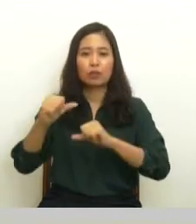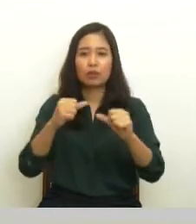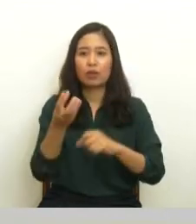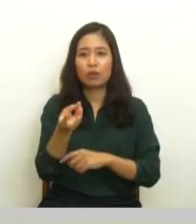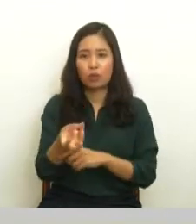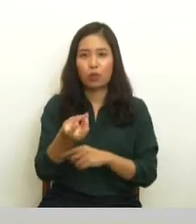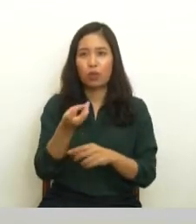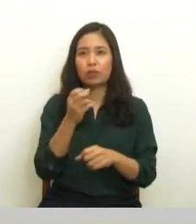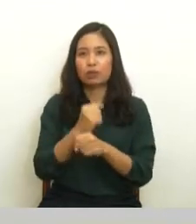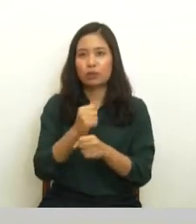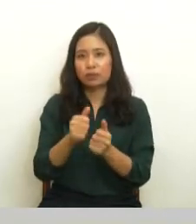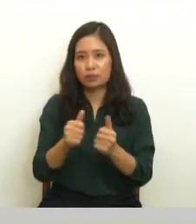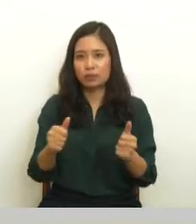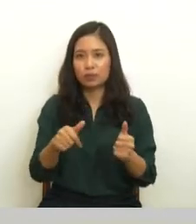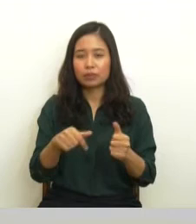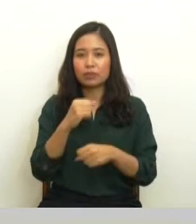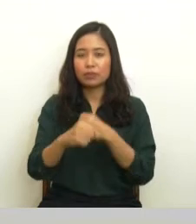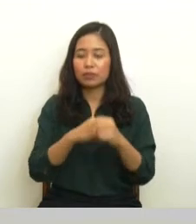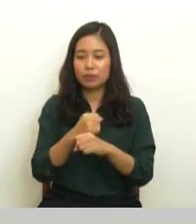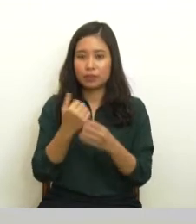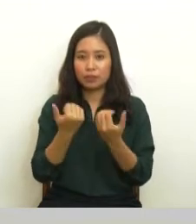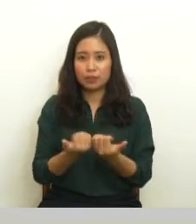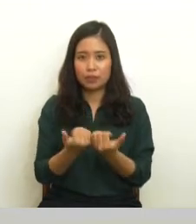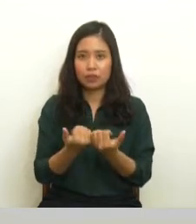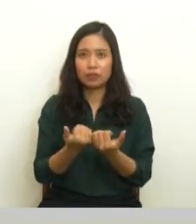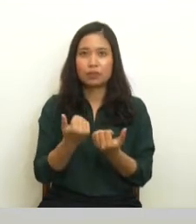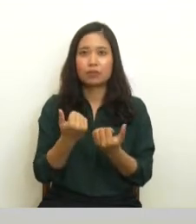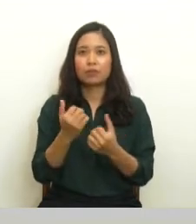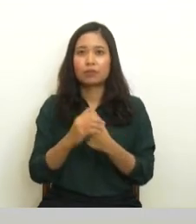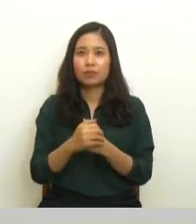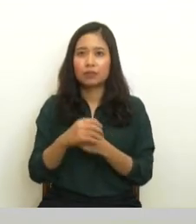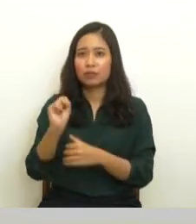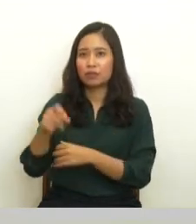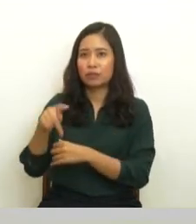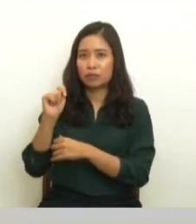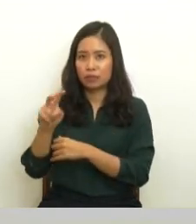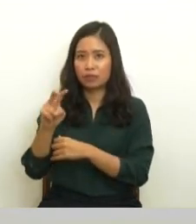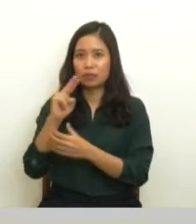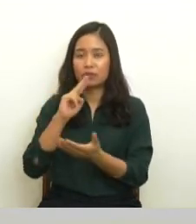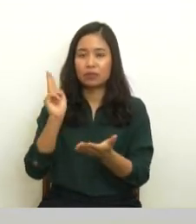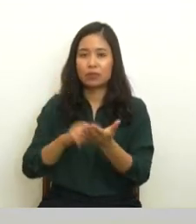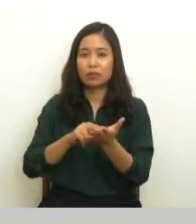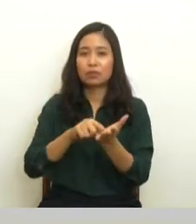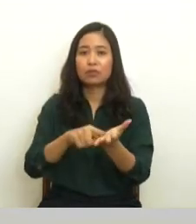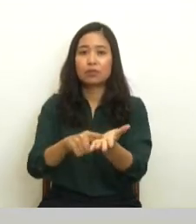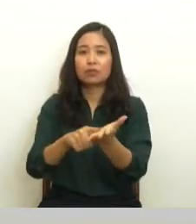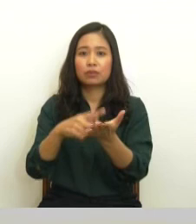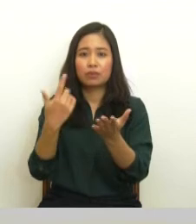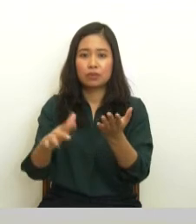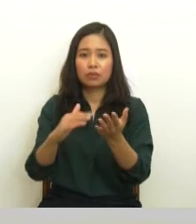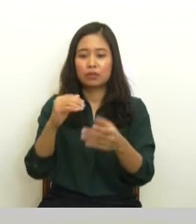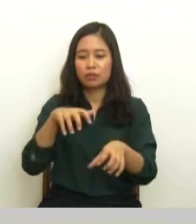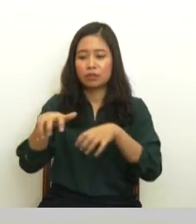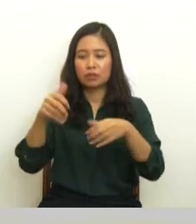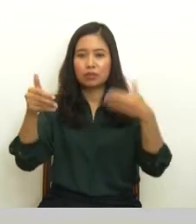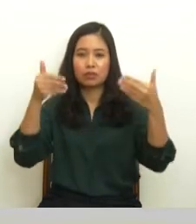านได้ซึ่งในปี 64 ส่นภท. daar ได้ม Whereasึก Cour แจงวาการจดกลจกรมโ